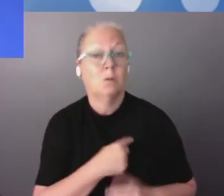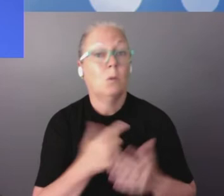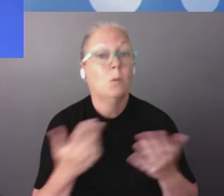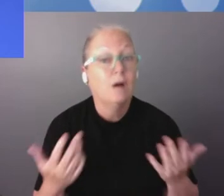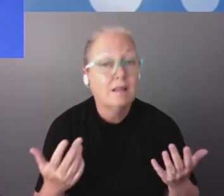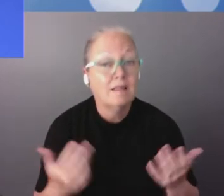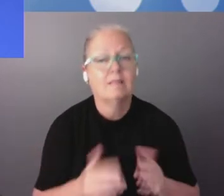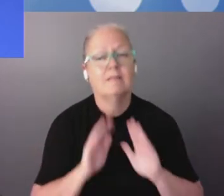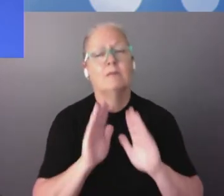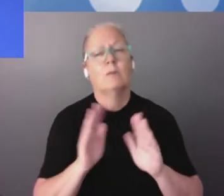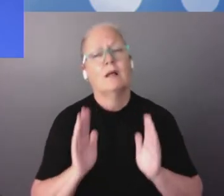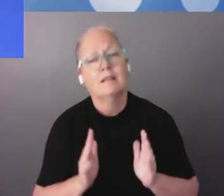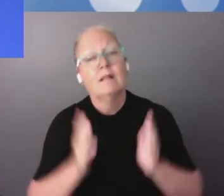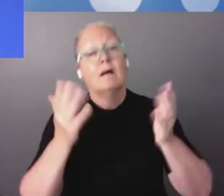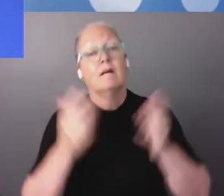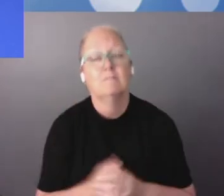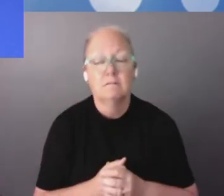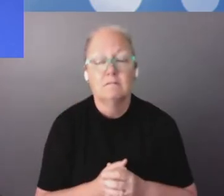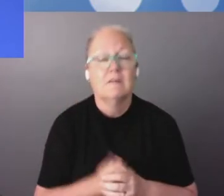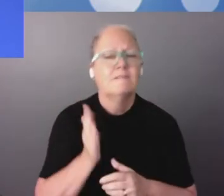des gens qui...